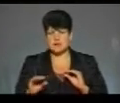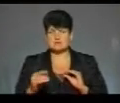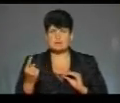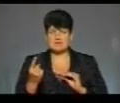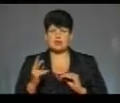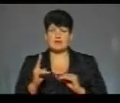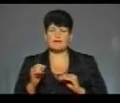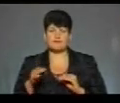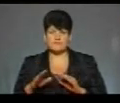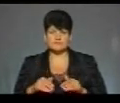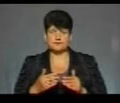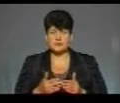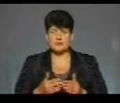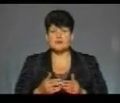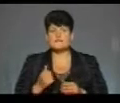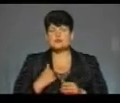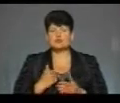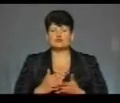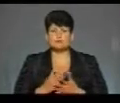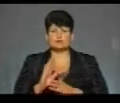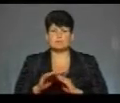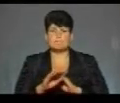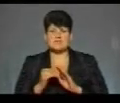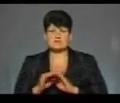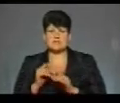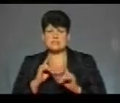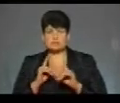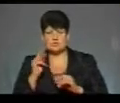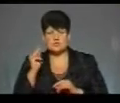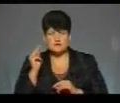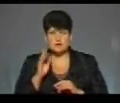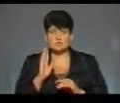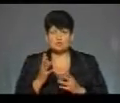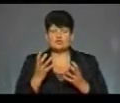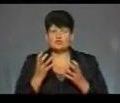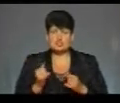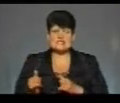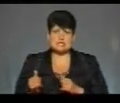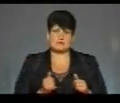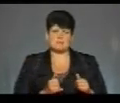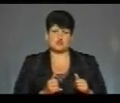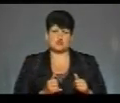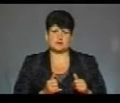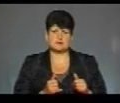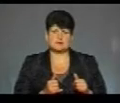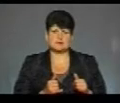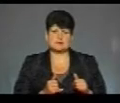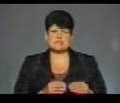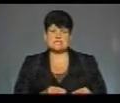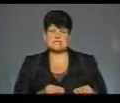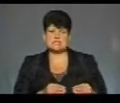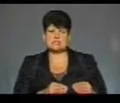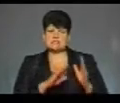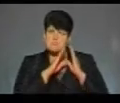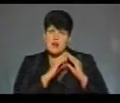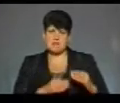видали. Відповідно, військовослужбовці, ті, що будуть призиватися на збори на навчання, будуть, крім того, ще забезпечені спальними мішками.